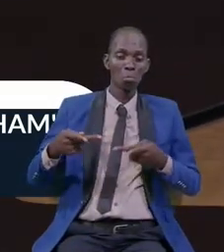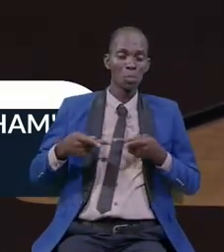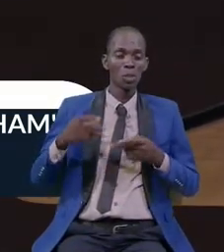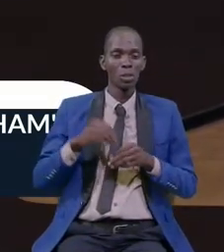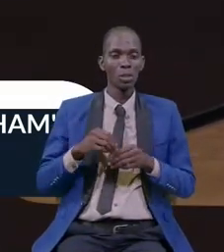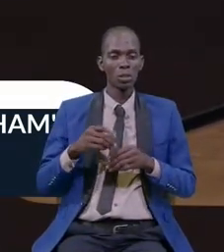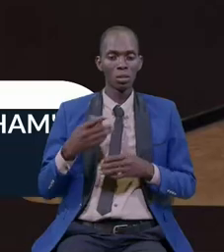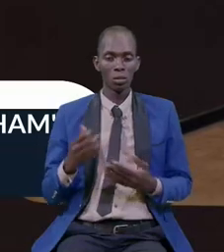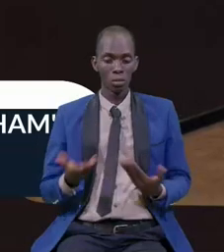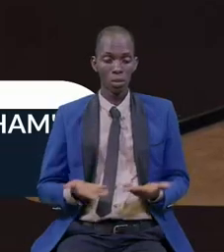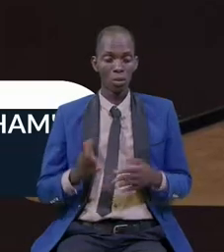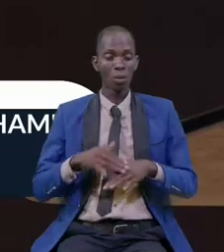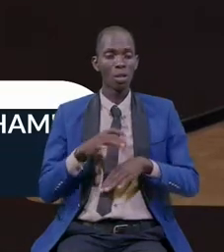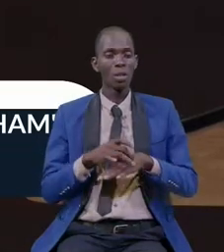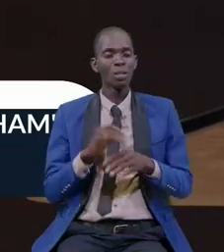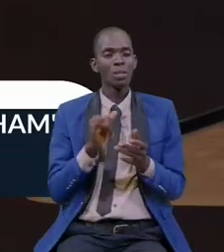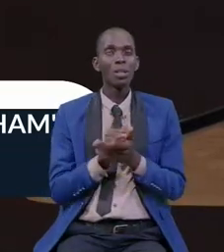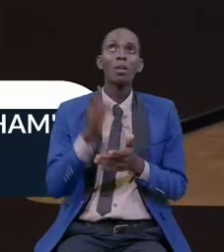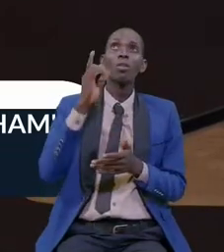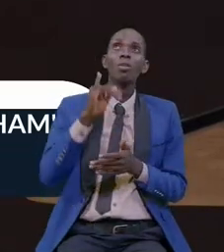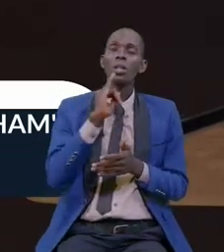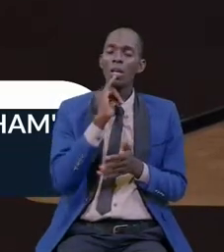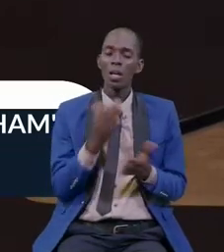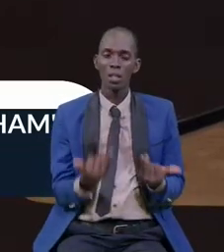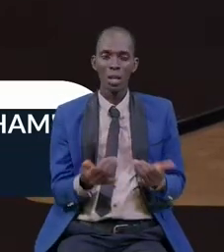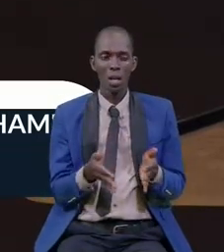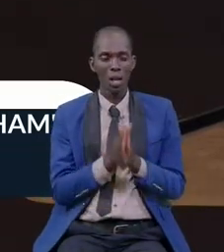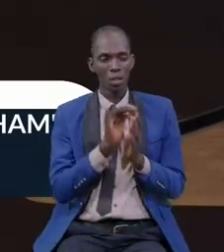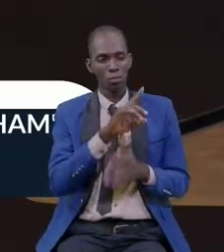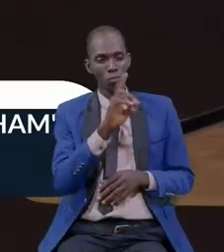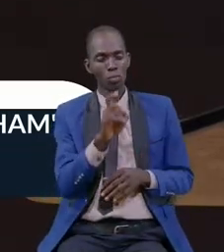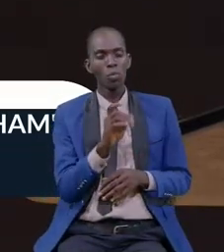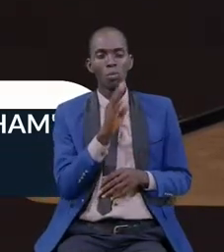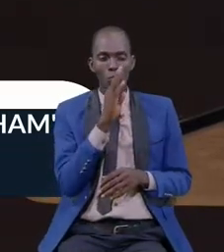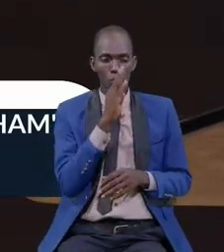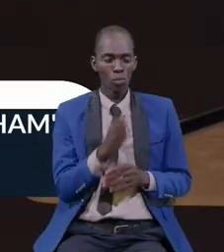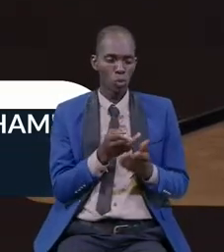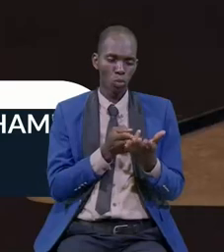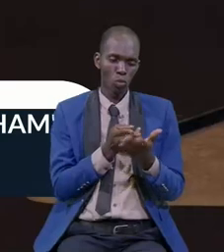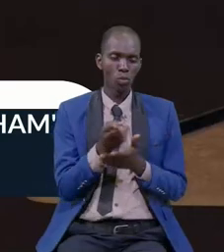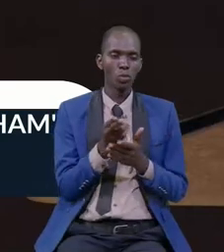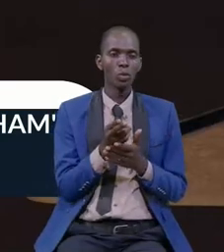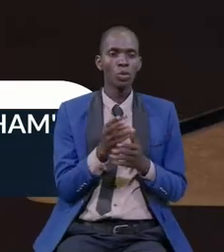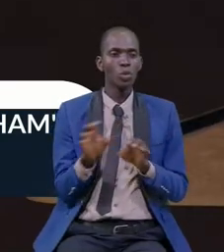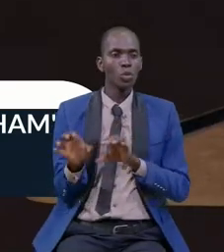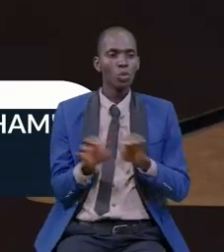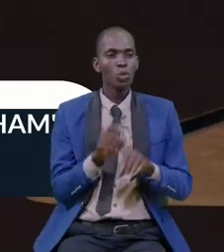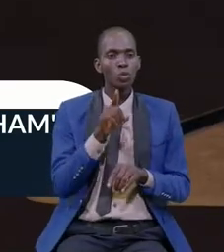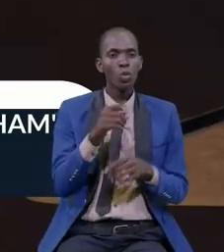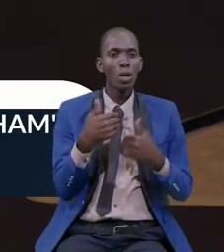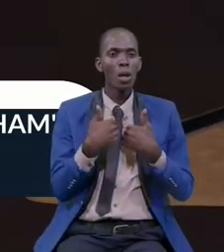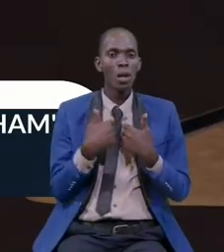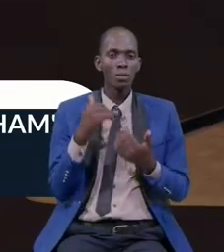Seigneur demande sois sincère avec moi sois ouvert sois clair est-ce que tu as